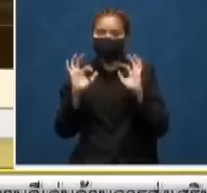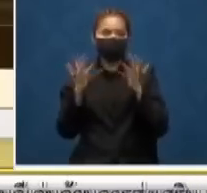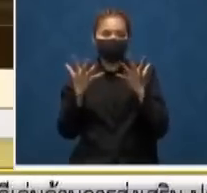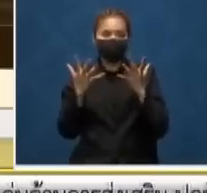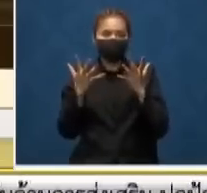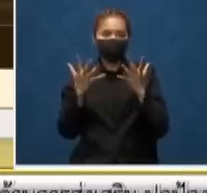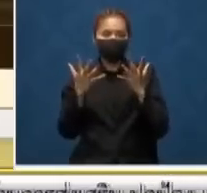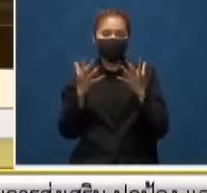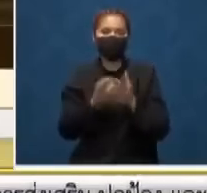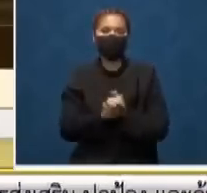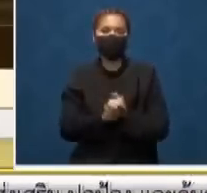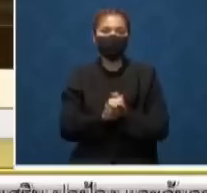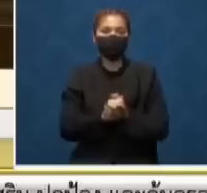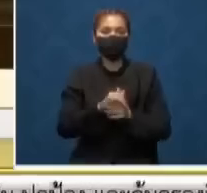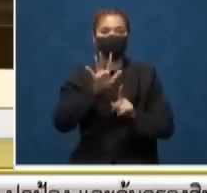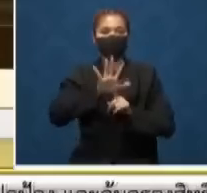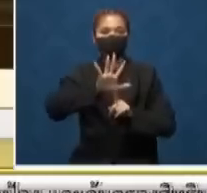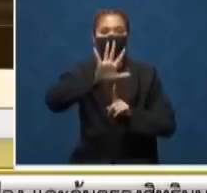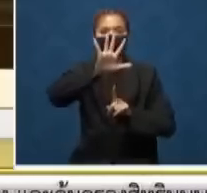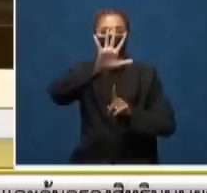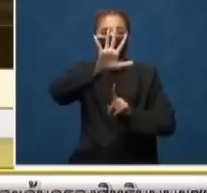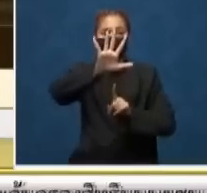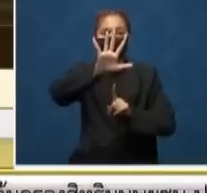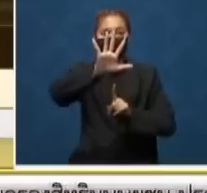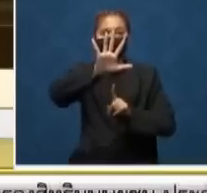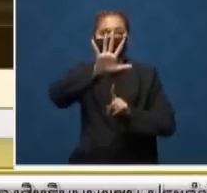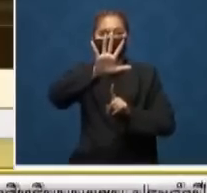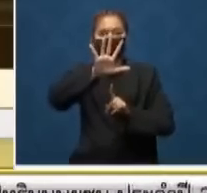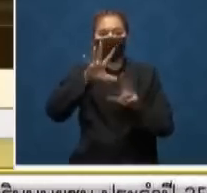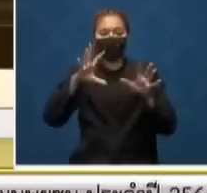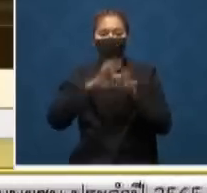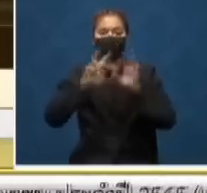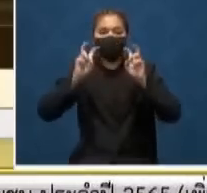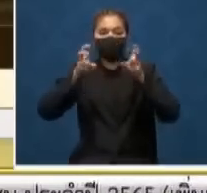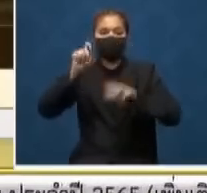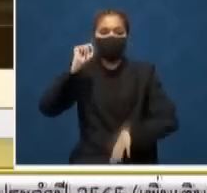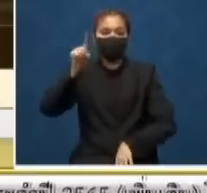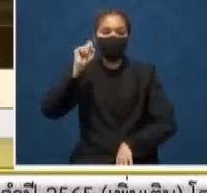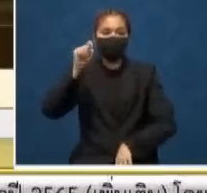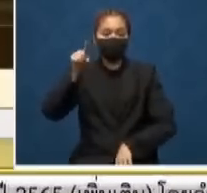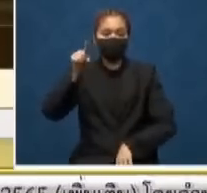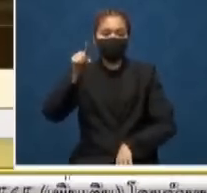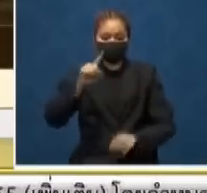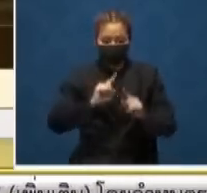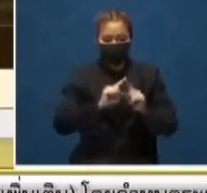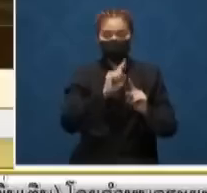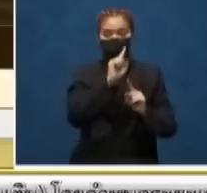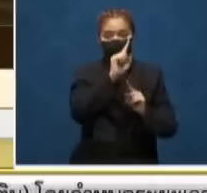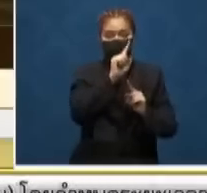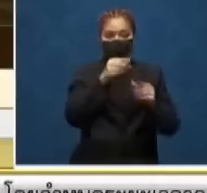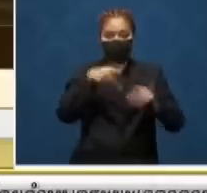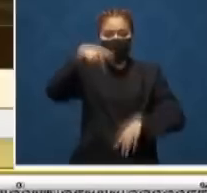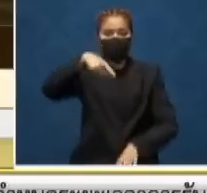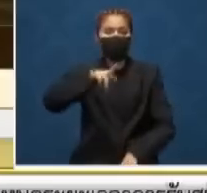ทำหน้าที่ประธานพูดแบบนี้นะว่าส.สก็ไม่มาประชุมองค์ประชุมก็ร่วมบ่นวันพฤหัสบดี